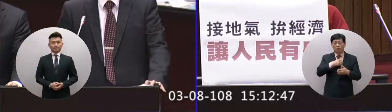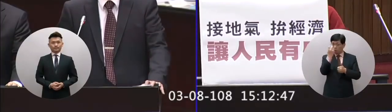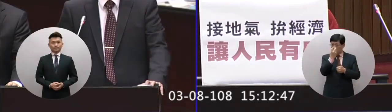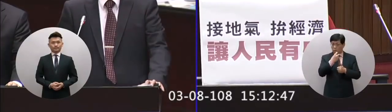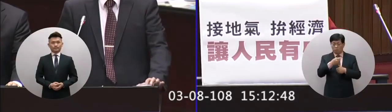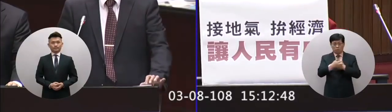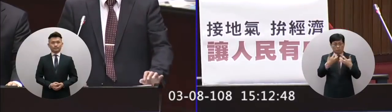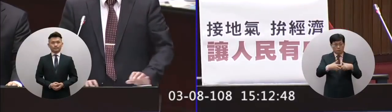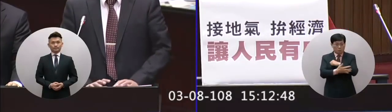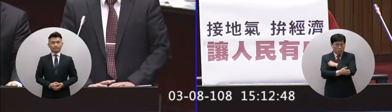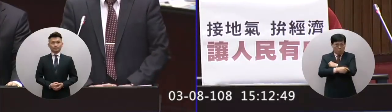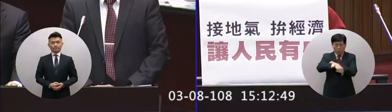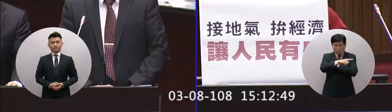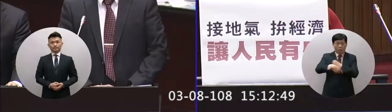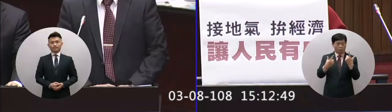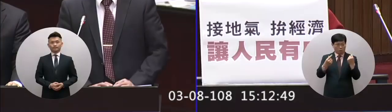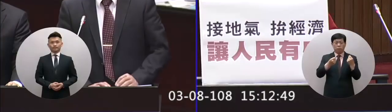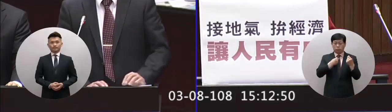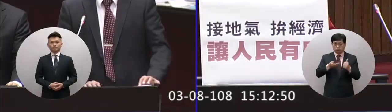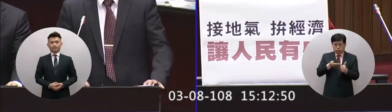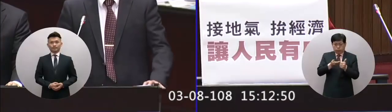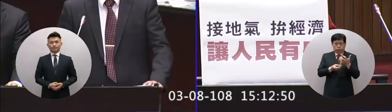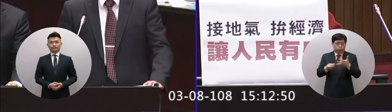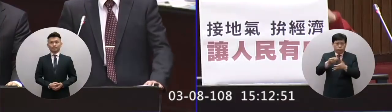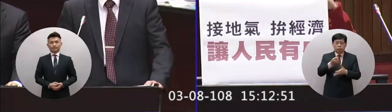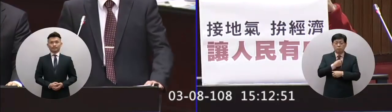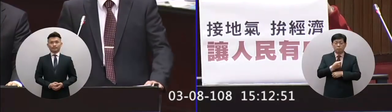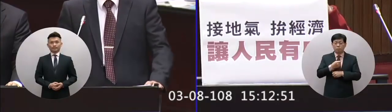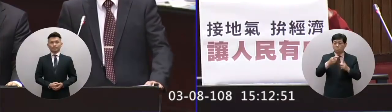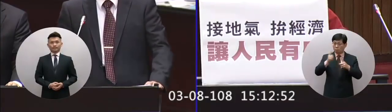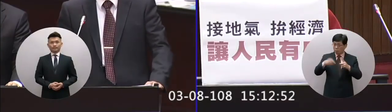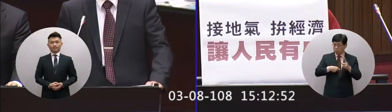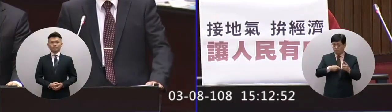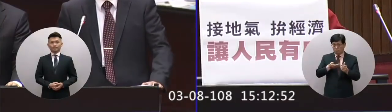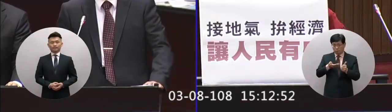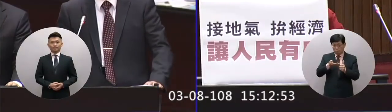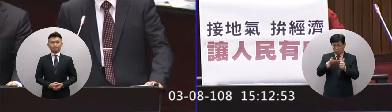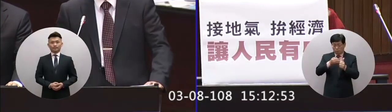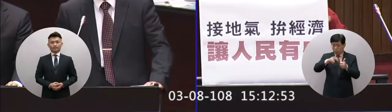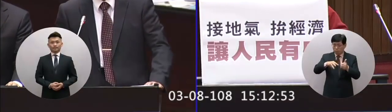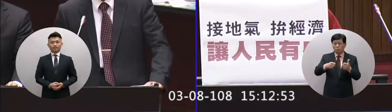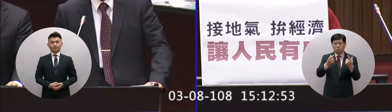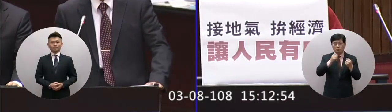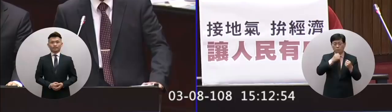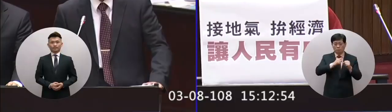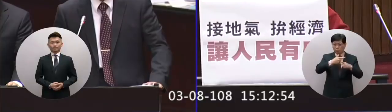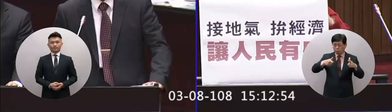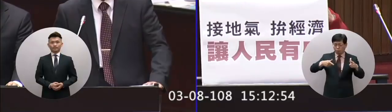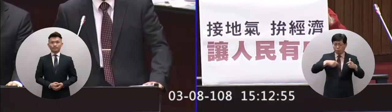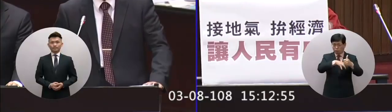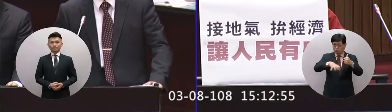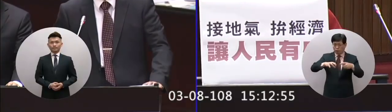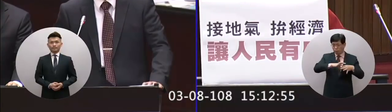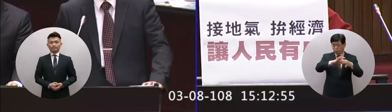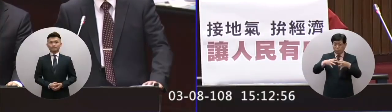够机械够设备，人都跟本身嘛爱提升啊，人力素质的提升呢，这个当然是要跨部会，但